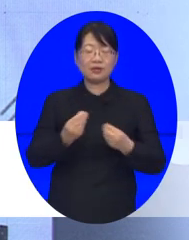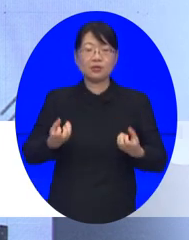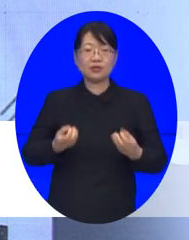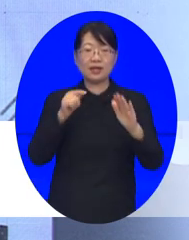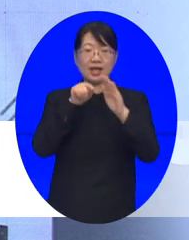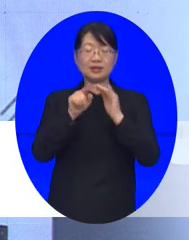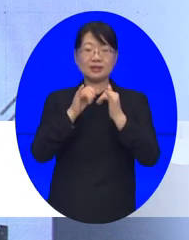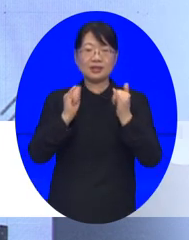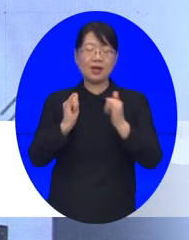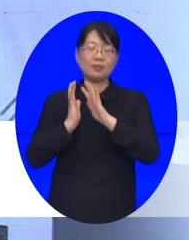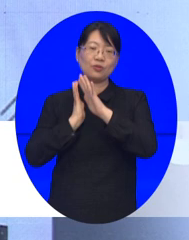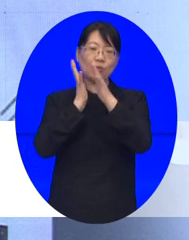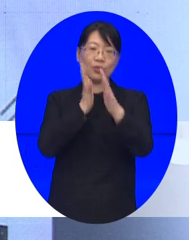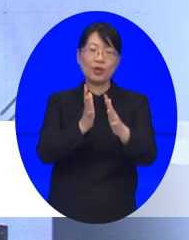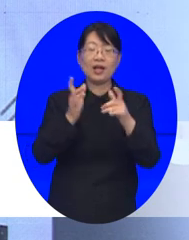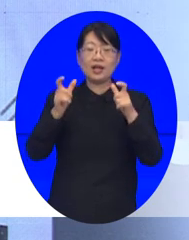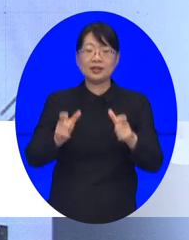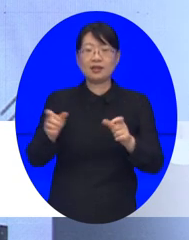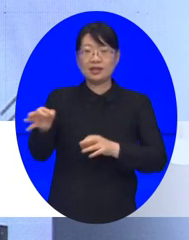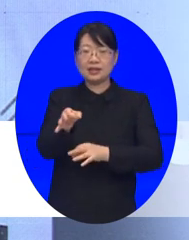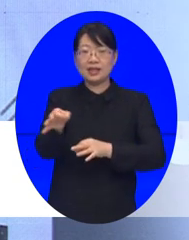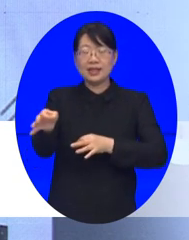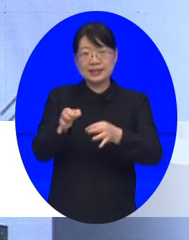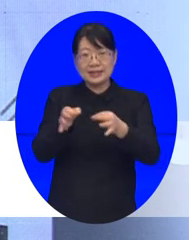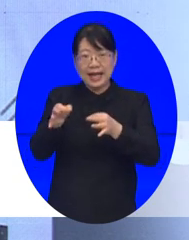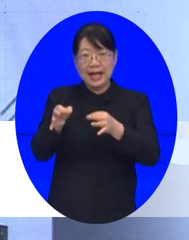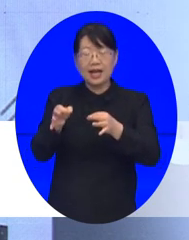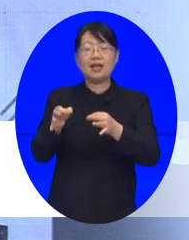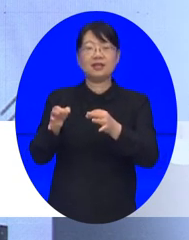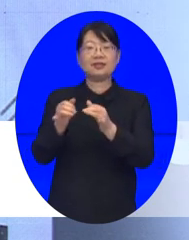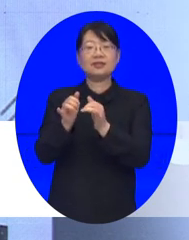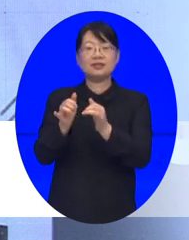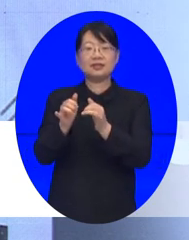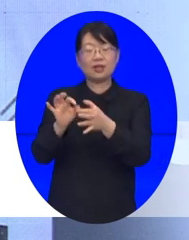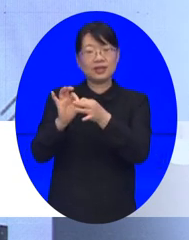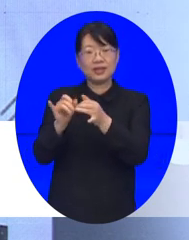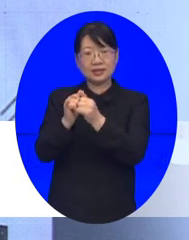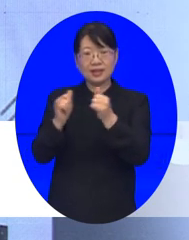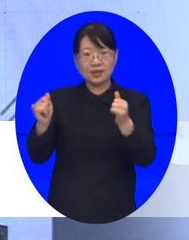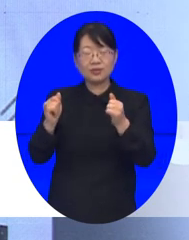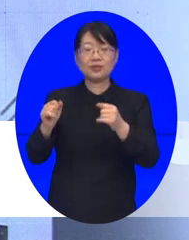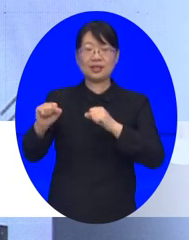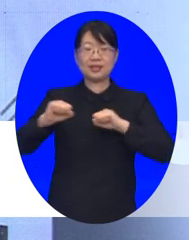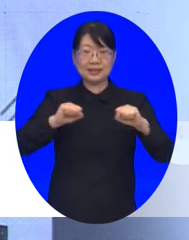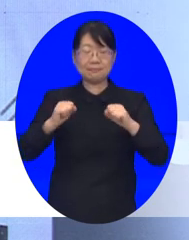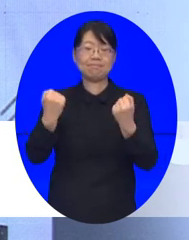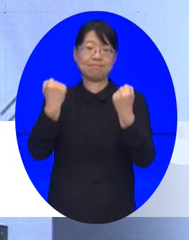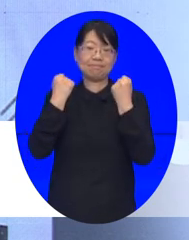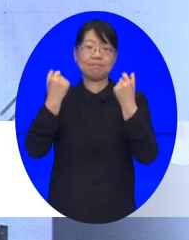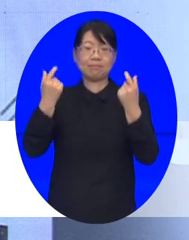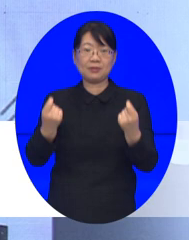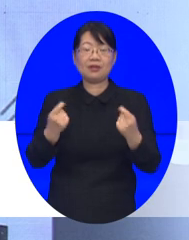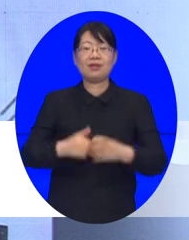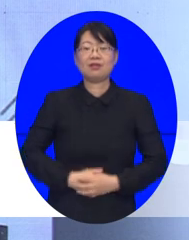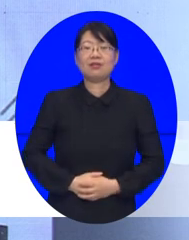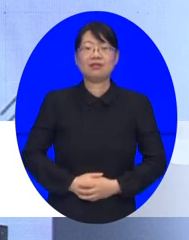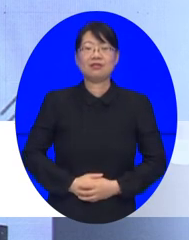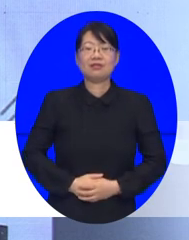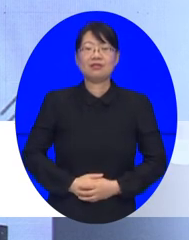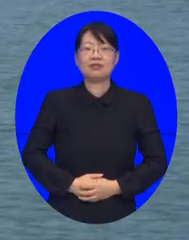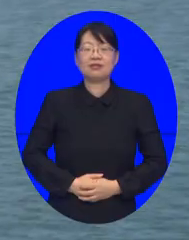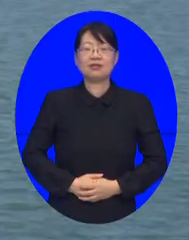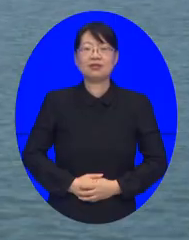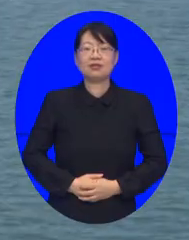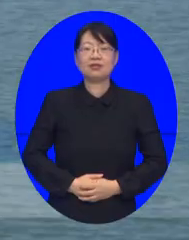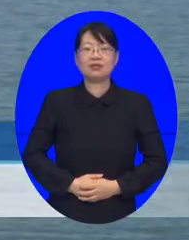찾는 발걸음들이 이어졌는데요. 모처럼 지역 상권들도 활기를 찾은 모습입니다. 최창순 기자가 현장 취재했습니다.